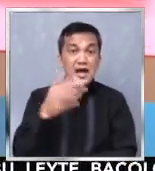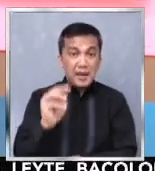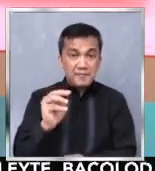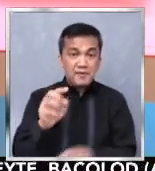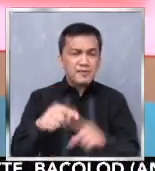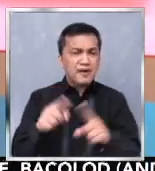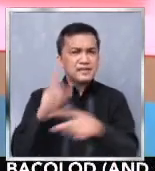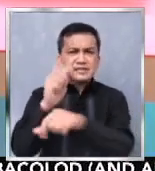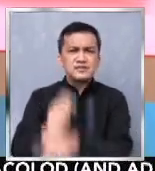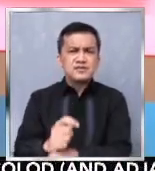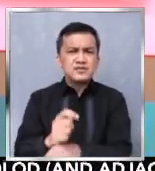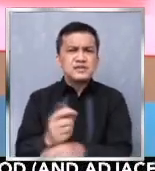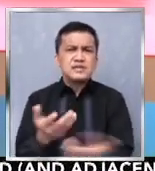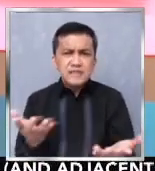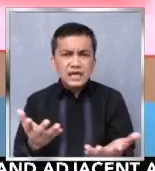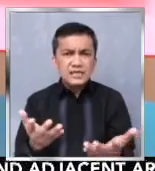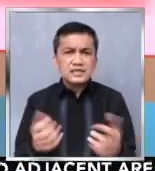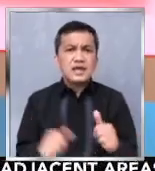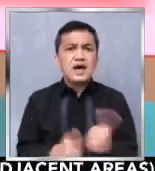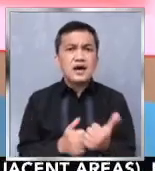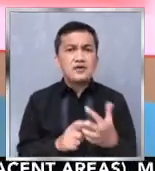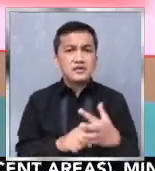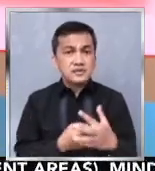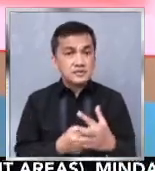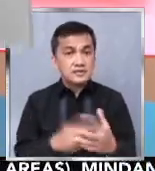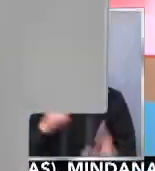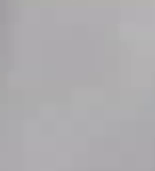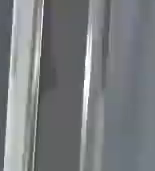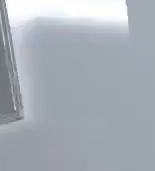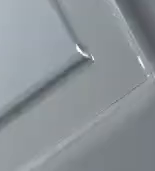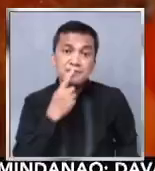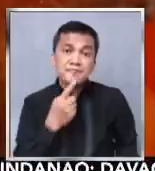ba nagsimula? Kuya Kim, ano na?